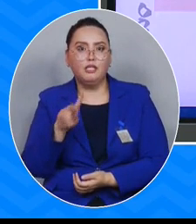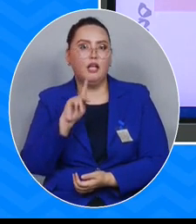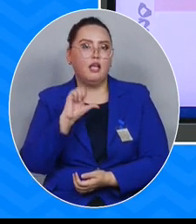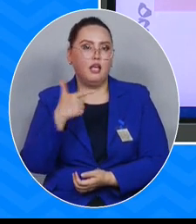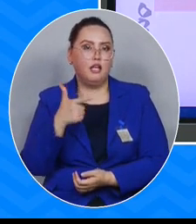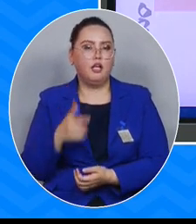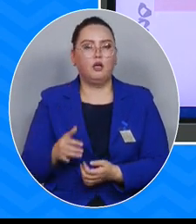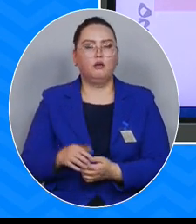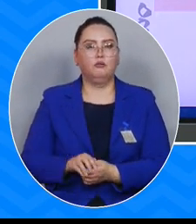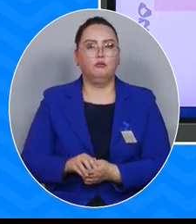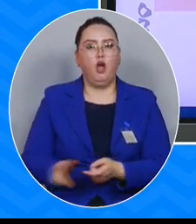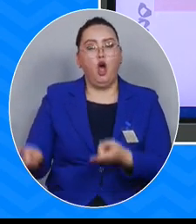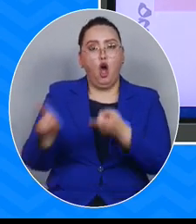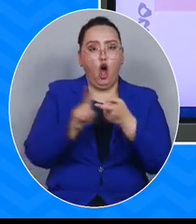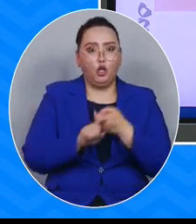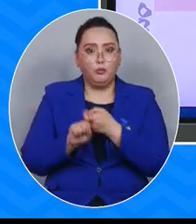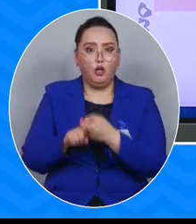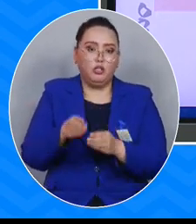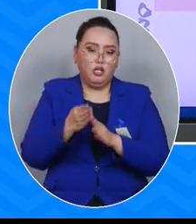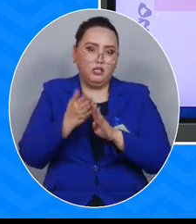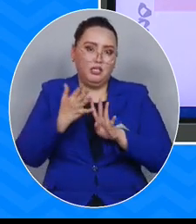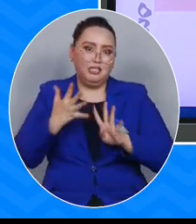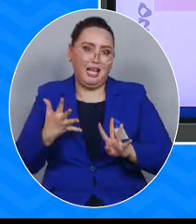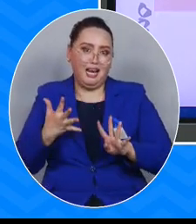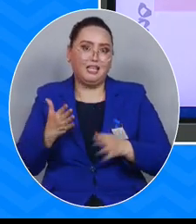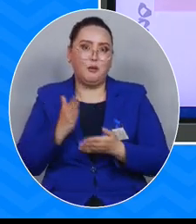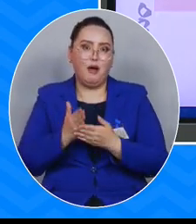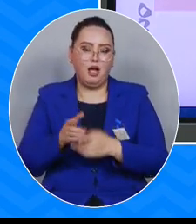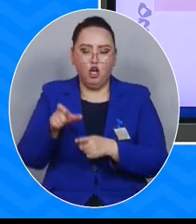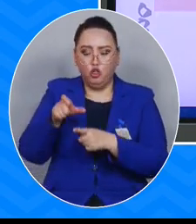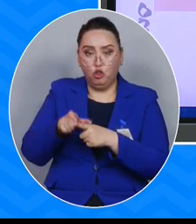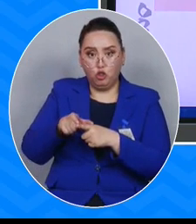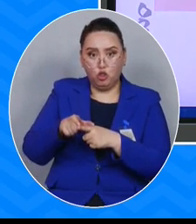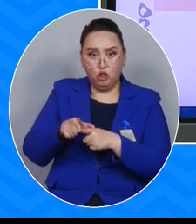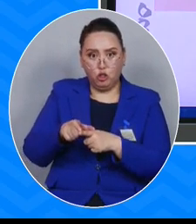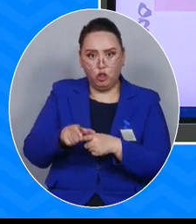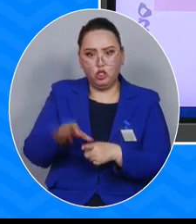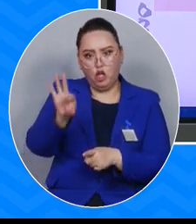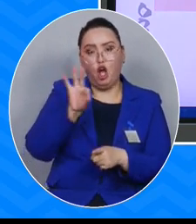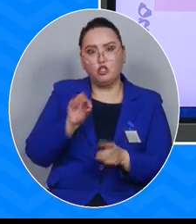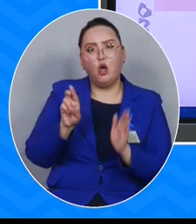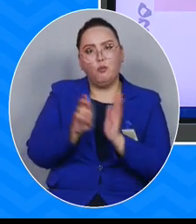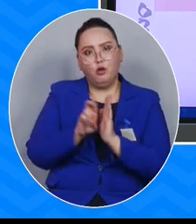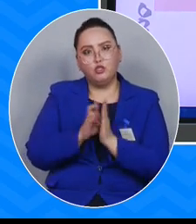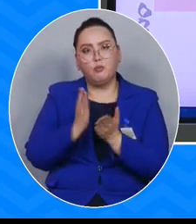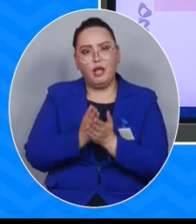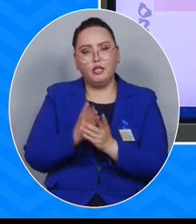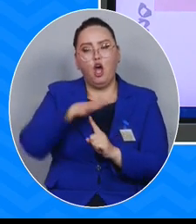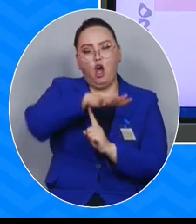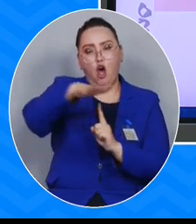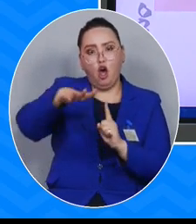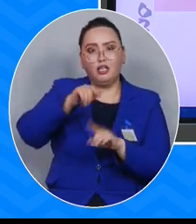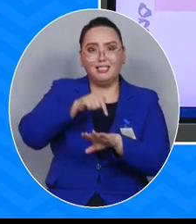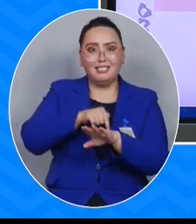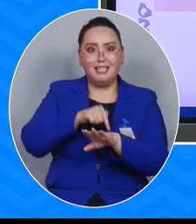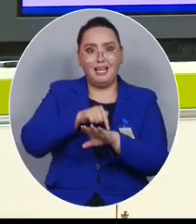дэсдаратай үрнэсэнээг болохоор үйлэг нүхчлэг байгаа бэднар элэр үлэж байна. Мэн орнэсагэн дарааллаас элэр үлэж байна. Заадихар, сгадан орноос